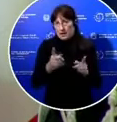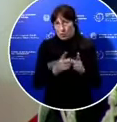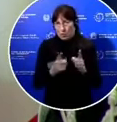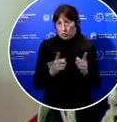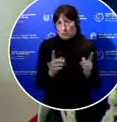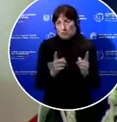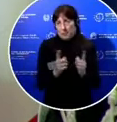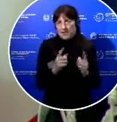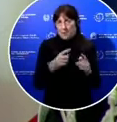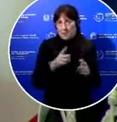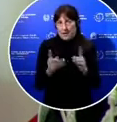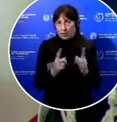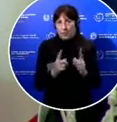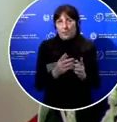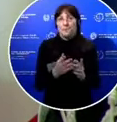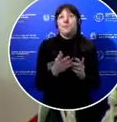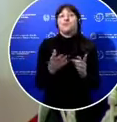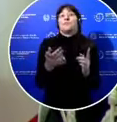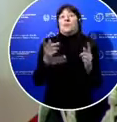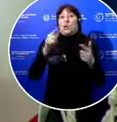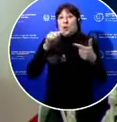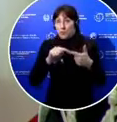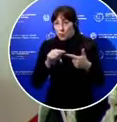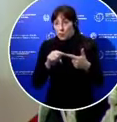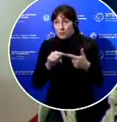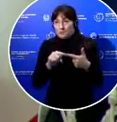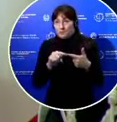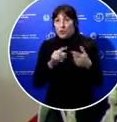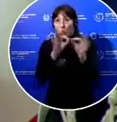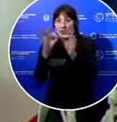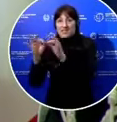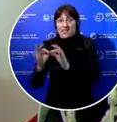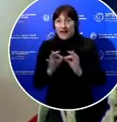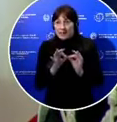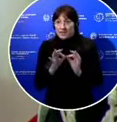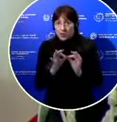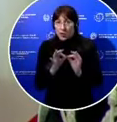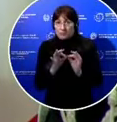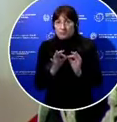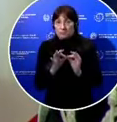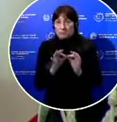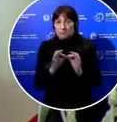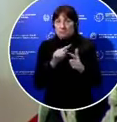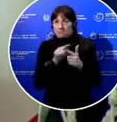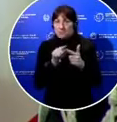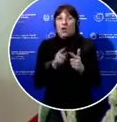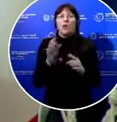consenso registrato nell'ambito dei tavoli. L'obiettivo dunque